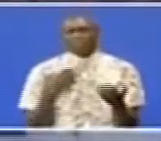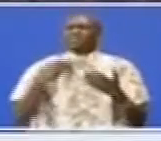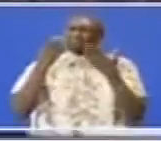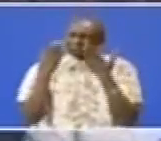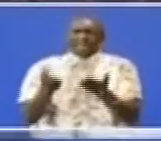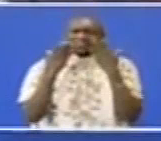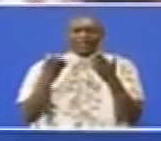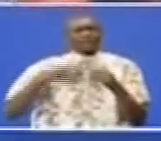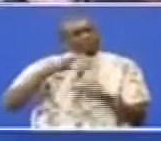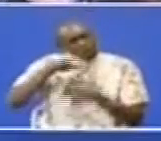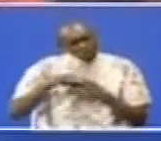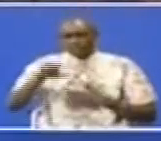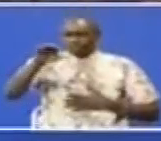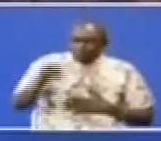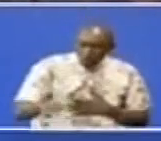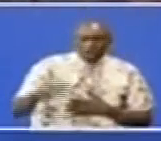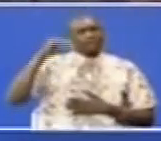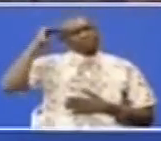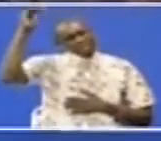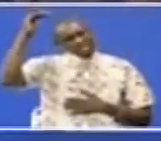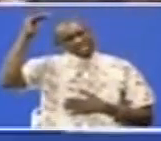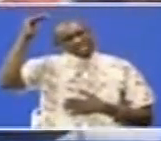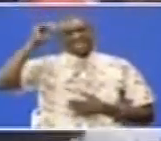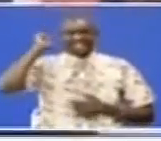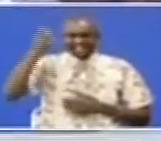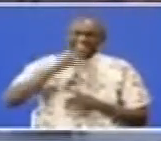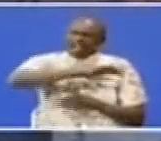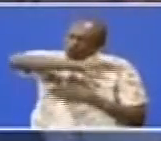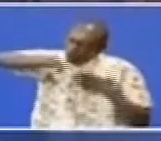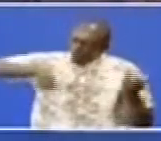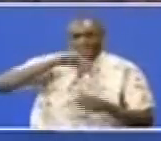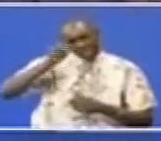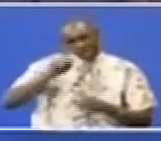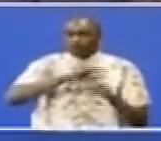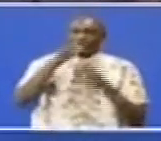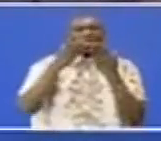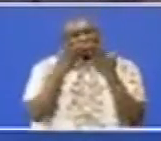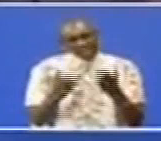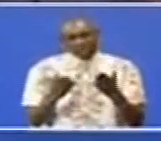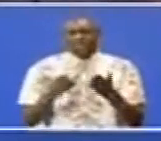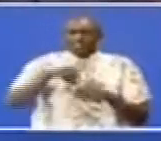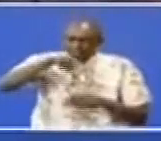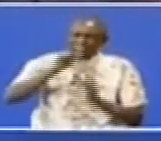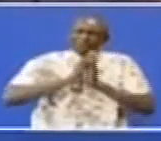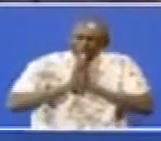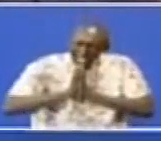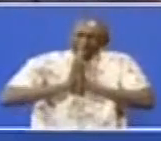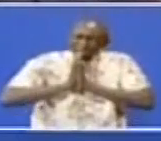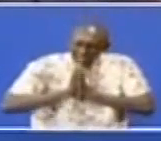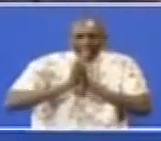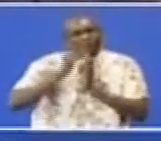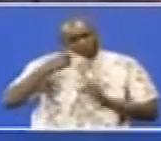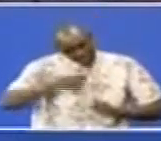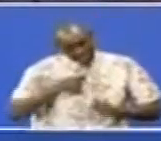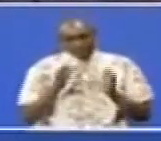wote, wadogo kwa wakubwa, wa Kenya mamilioni walioomba kwa ajili yangu